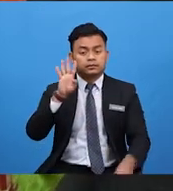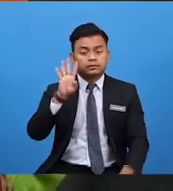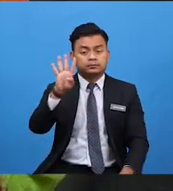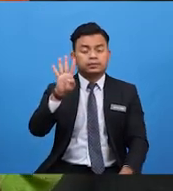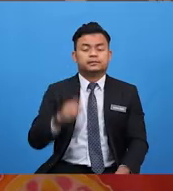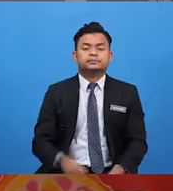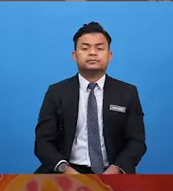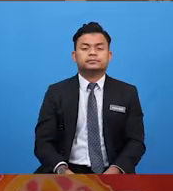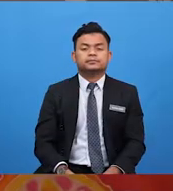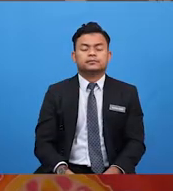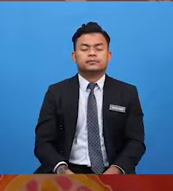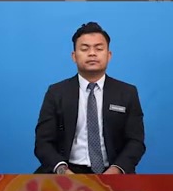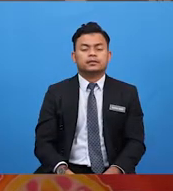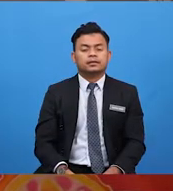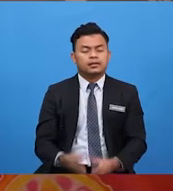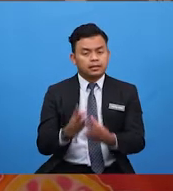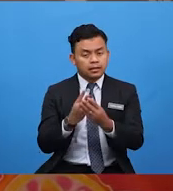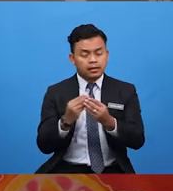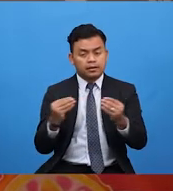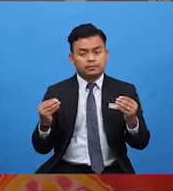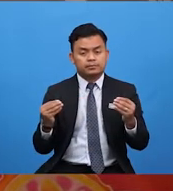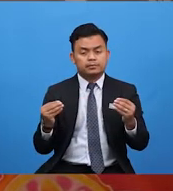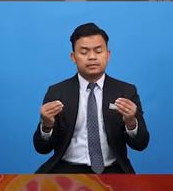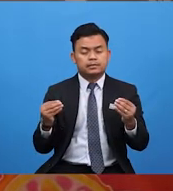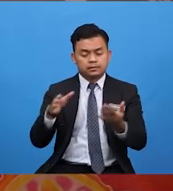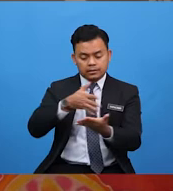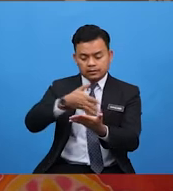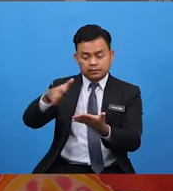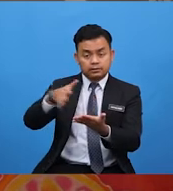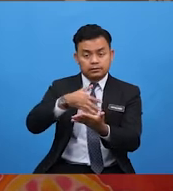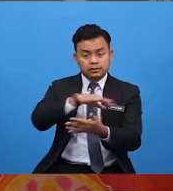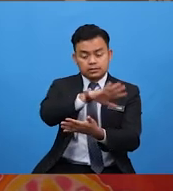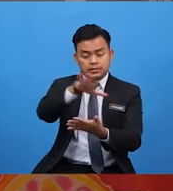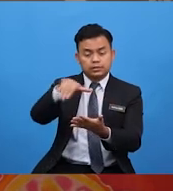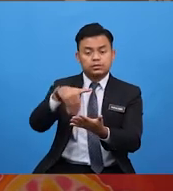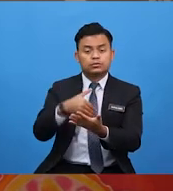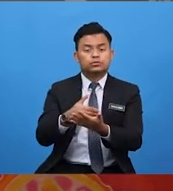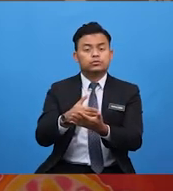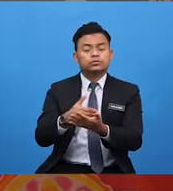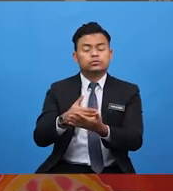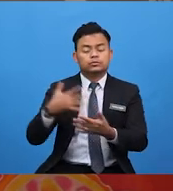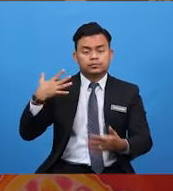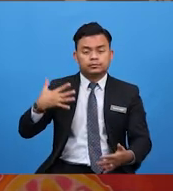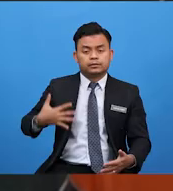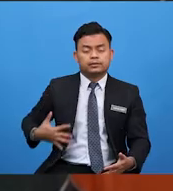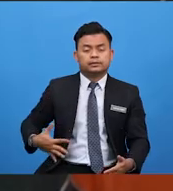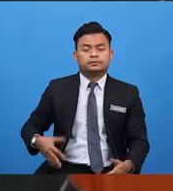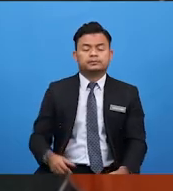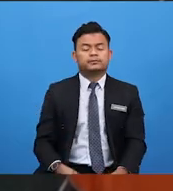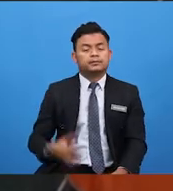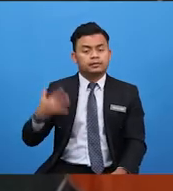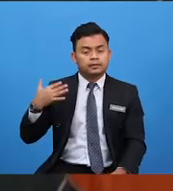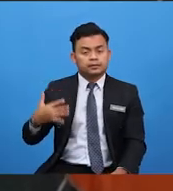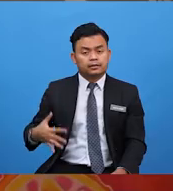keempat, selesai meratakan keseluruhan bahagian permukaan kain. Kain